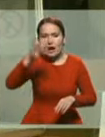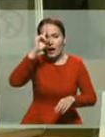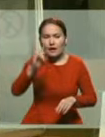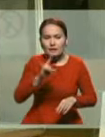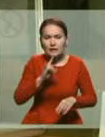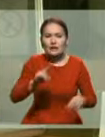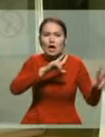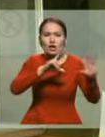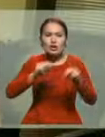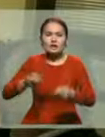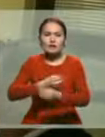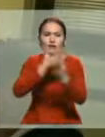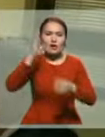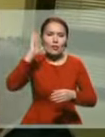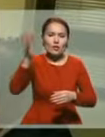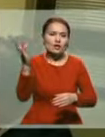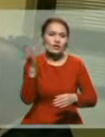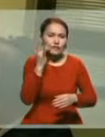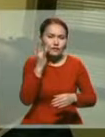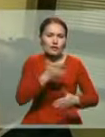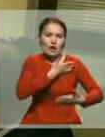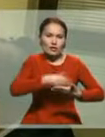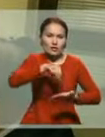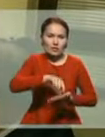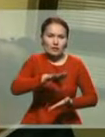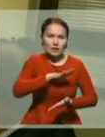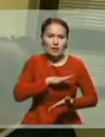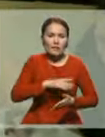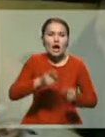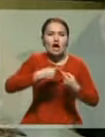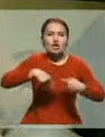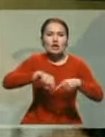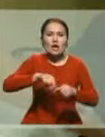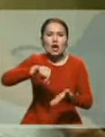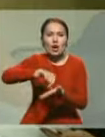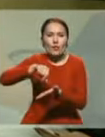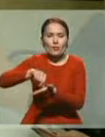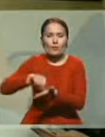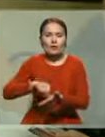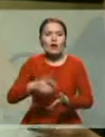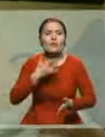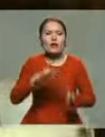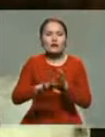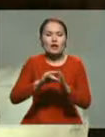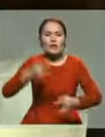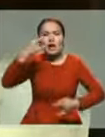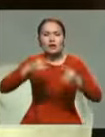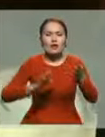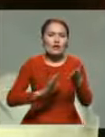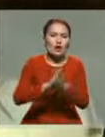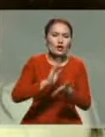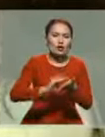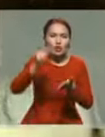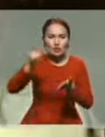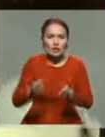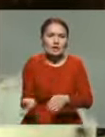үлес қосу азаматтық борышым деп білемін дейді. Айта кетер жайт, Тель-Авивтегі сайлау учаскесіне израильдік бақ өкілдері жиылып, шараның қалай өтіп жатқанын